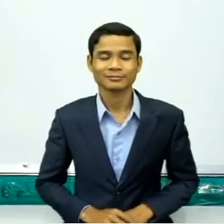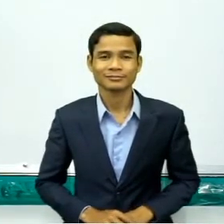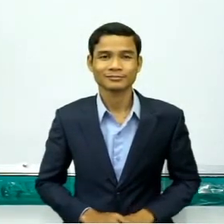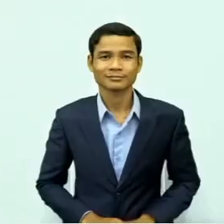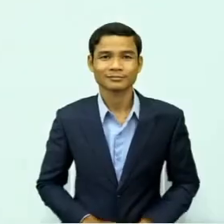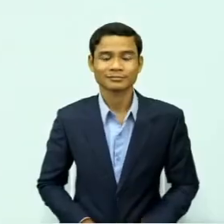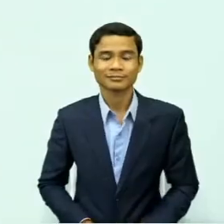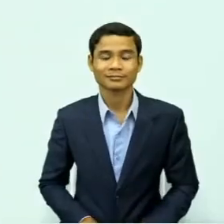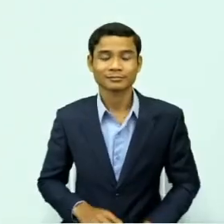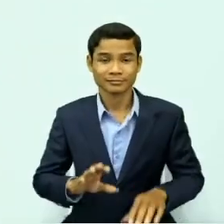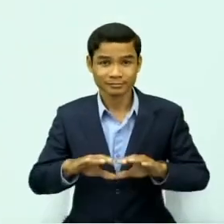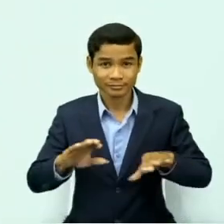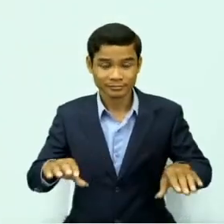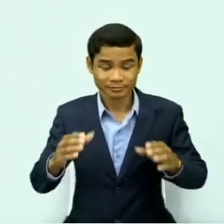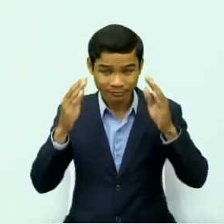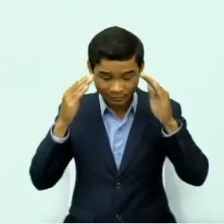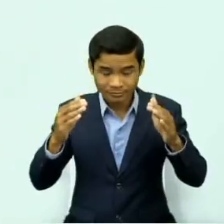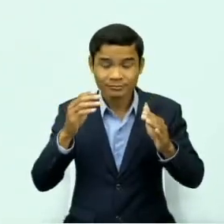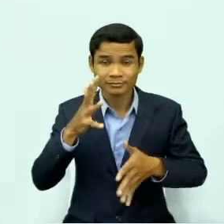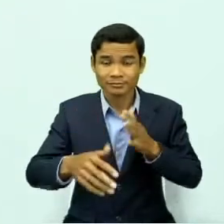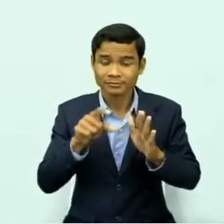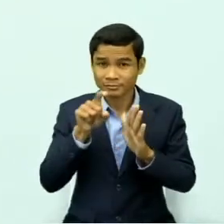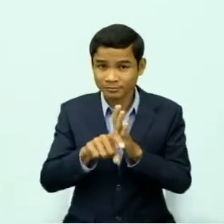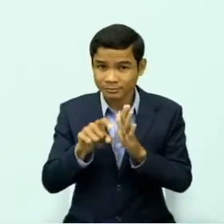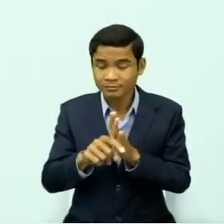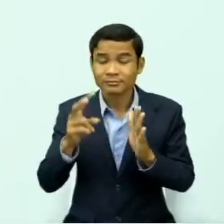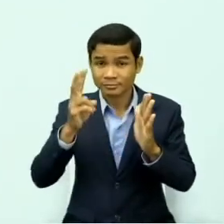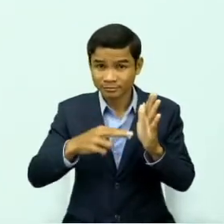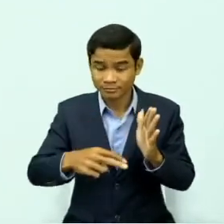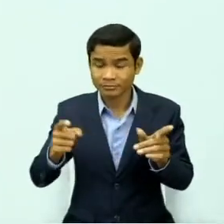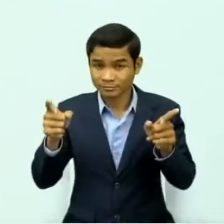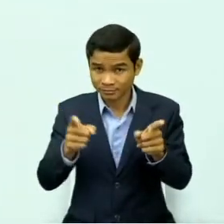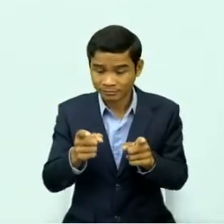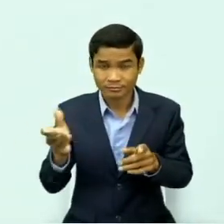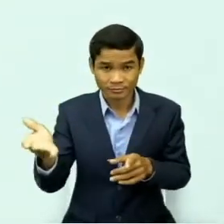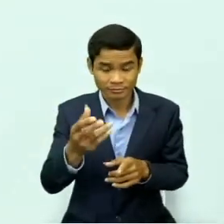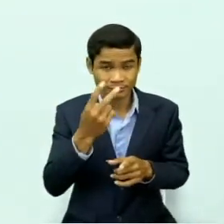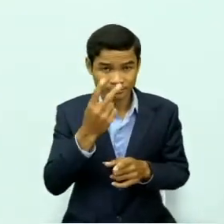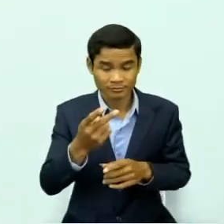chà là con sẽ đâm nè cửu ăn chùm lòng chương chà ai con sẽ đáp